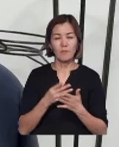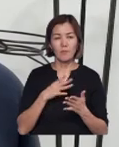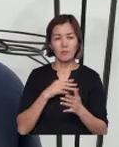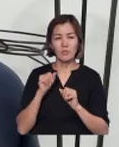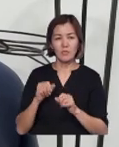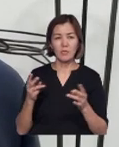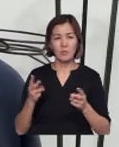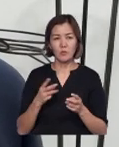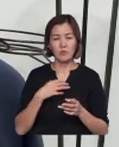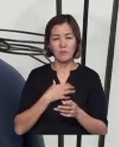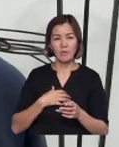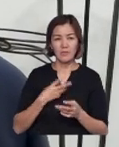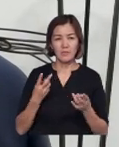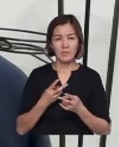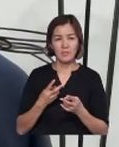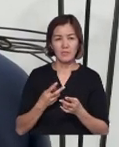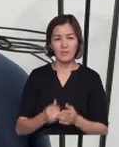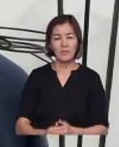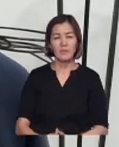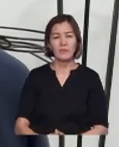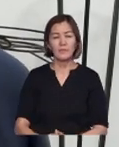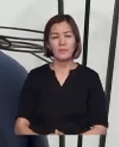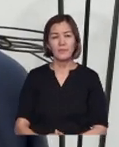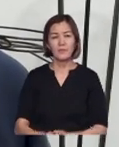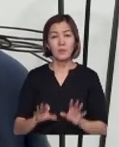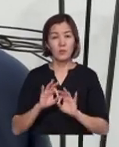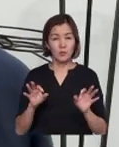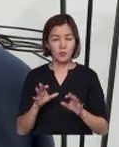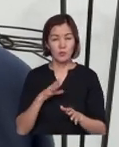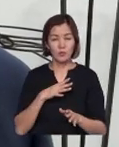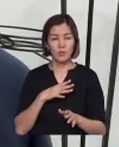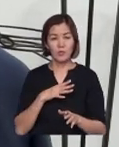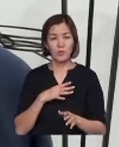сақтандырылған азаматтардың ала алатындығын біз осы қызметкерлерге түсіндік.